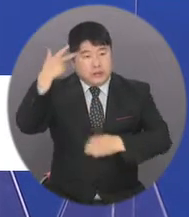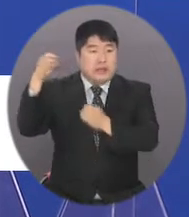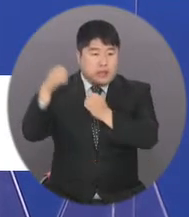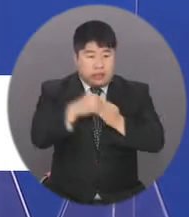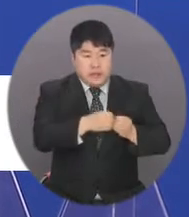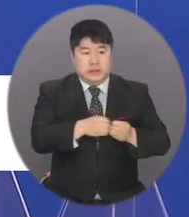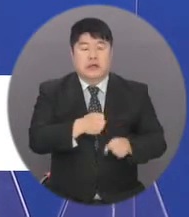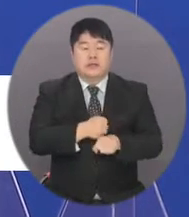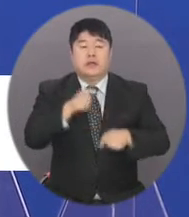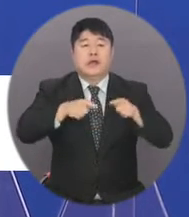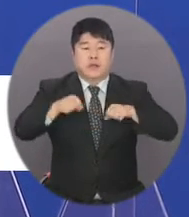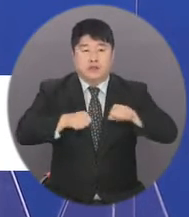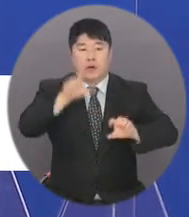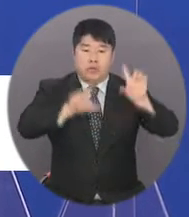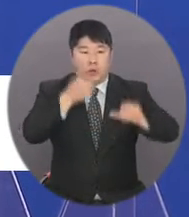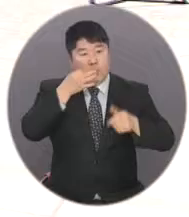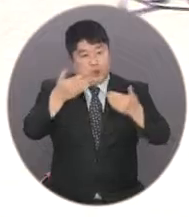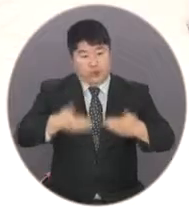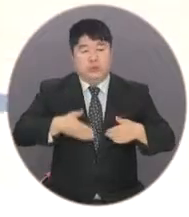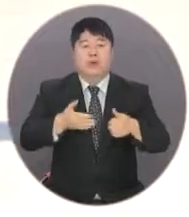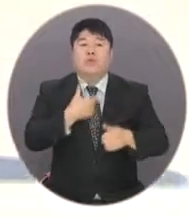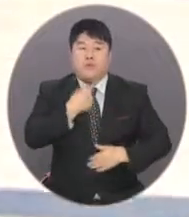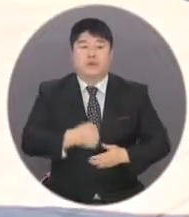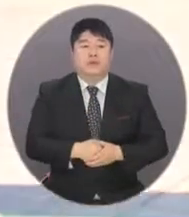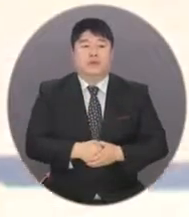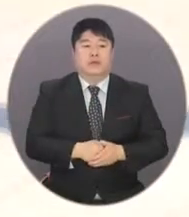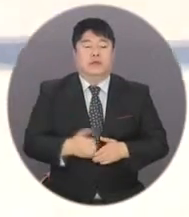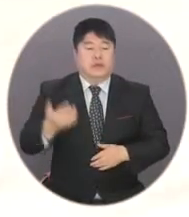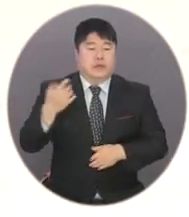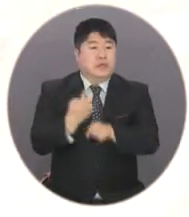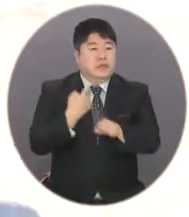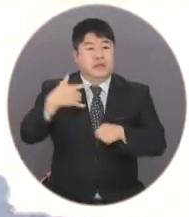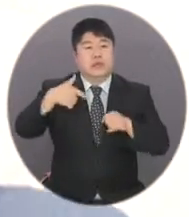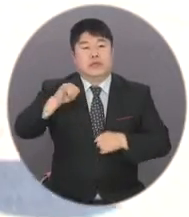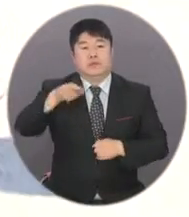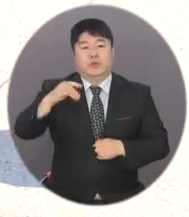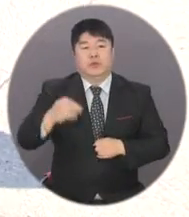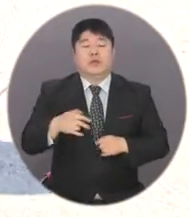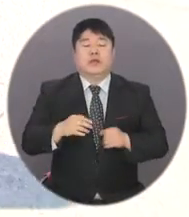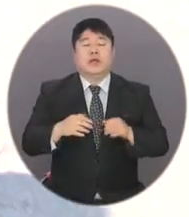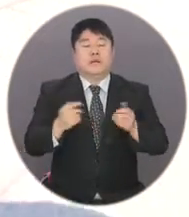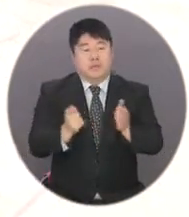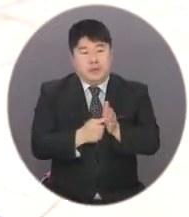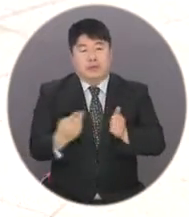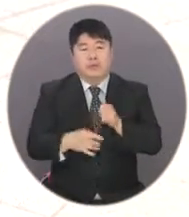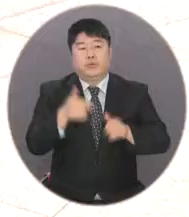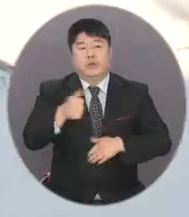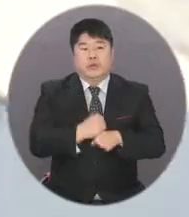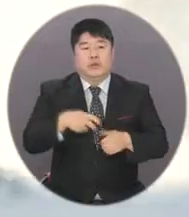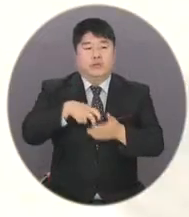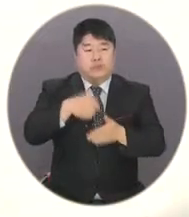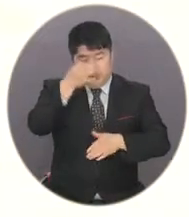계승하는 실천적 모습을 보여주기를 바랍니다. 지난해 김종인 전 비대위원장의 무릎 사과 이후 김기현 대표